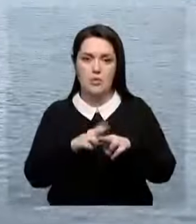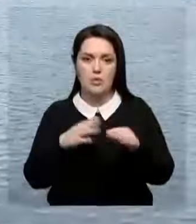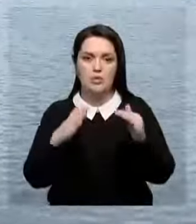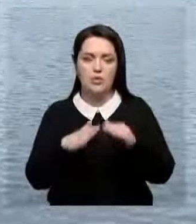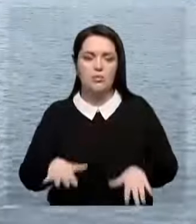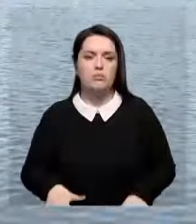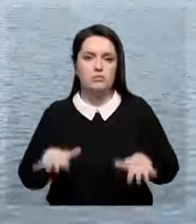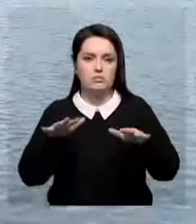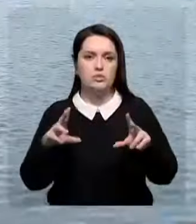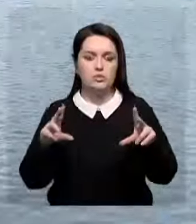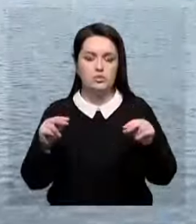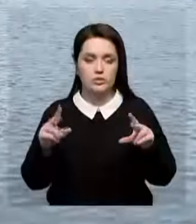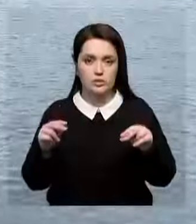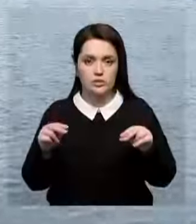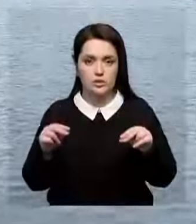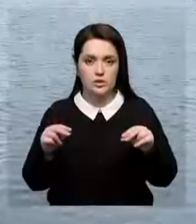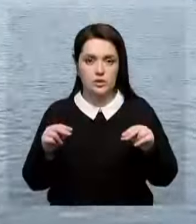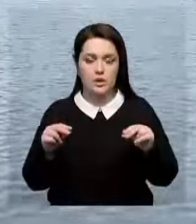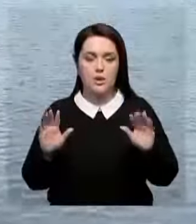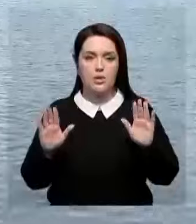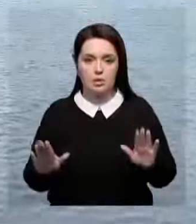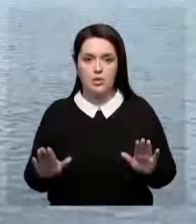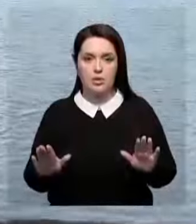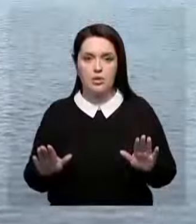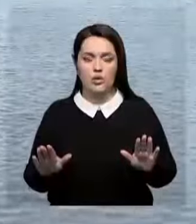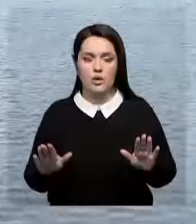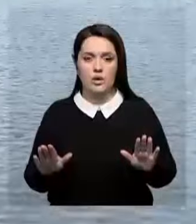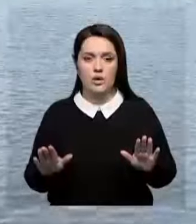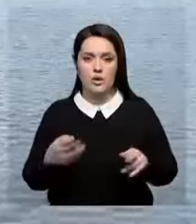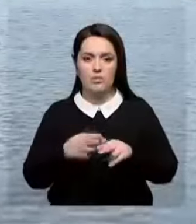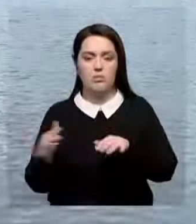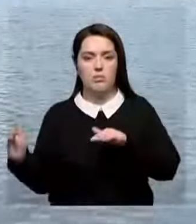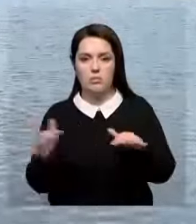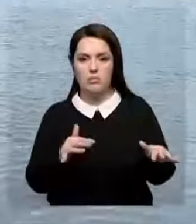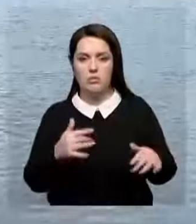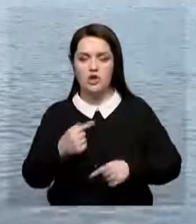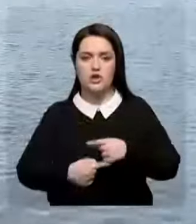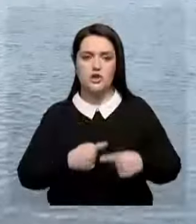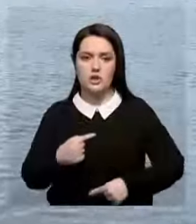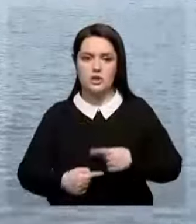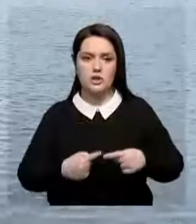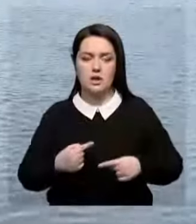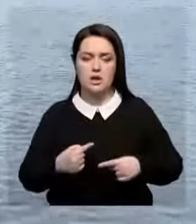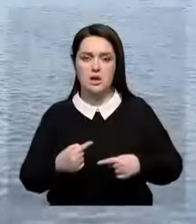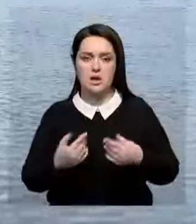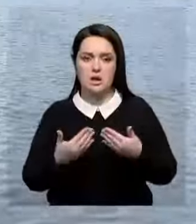нету домов. Только вот пропустили воду через, например,